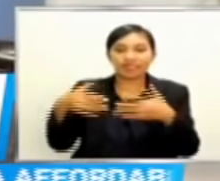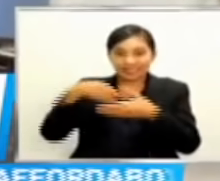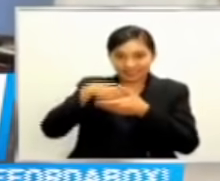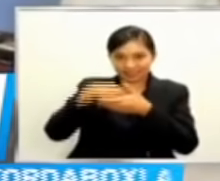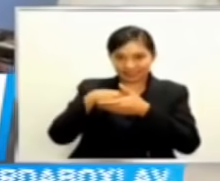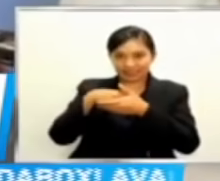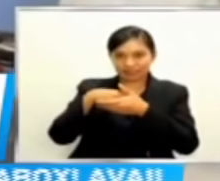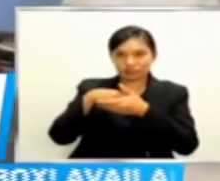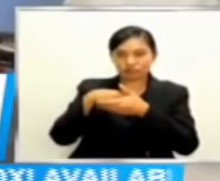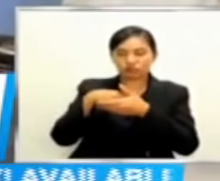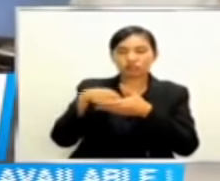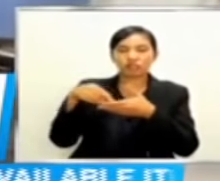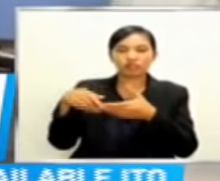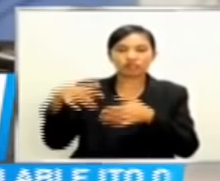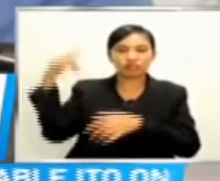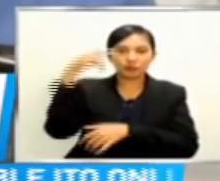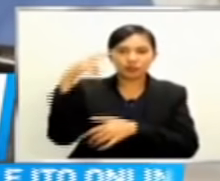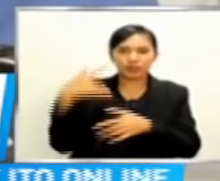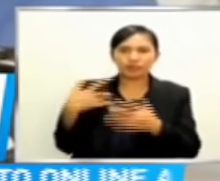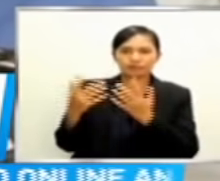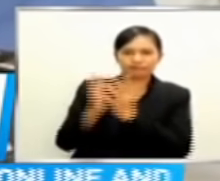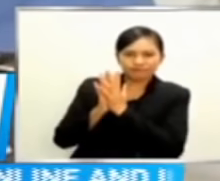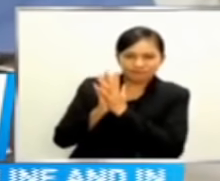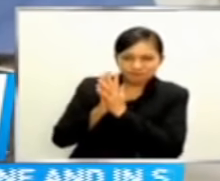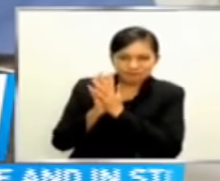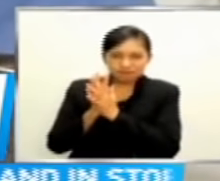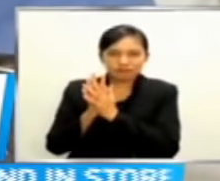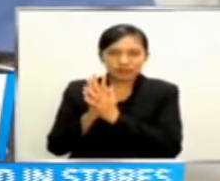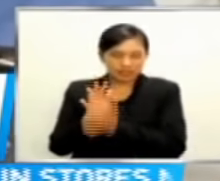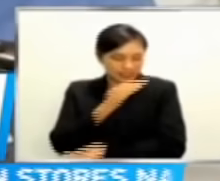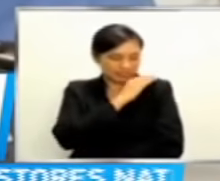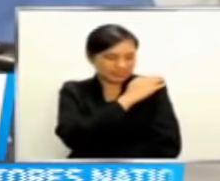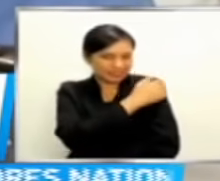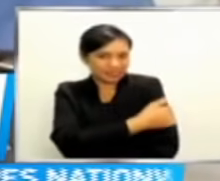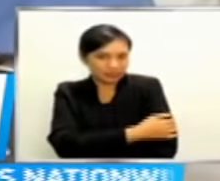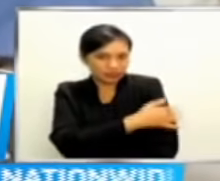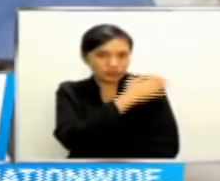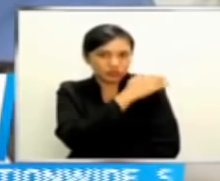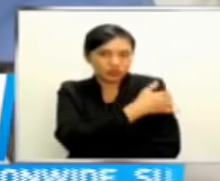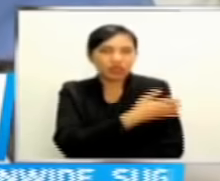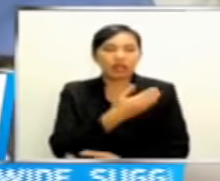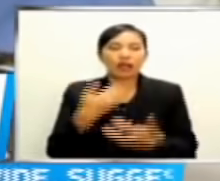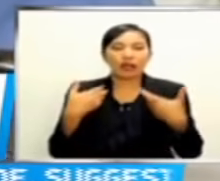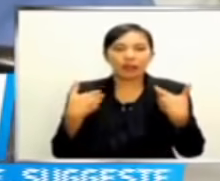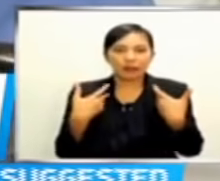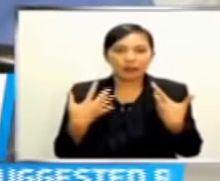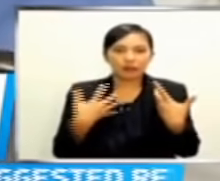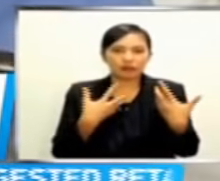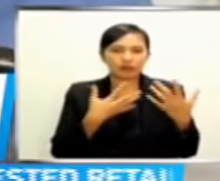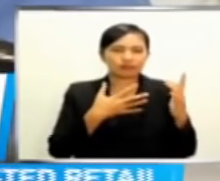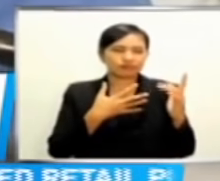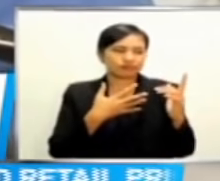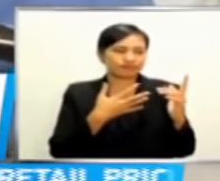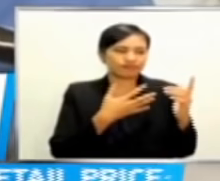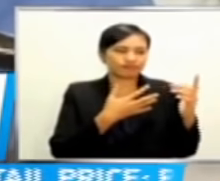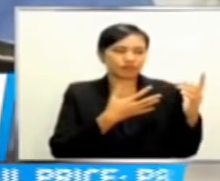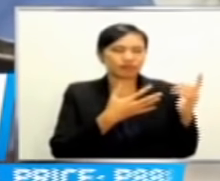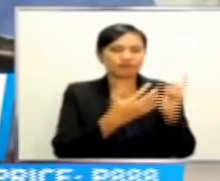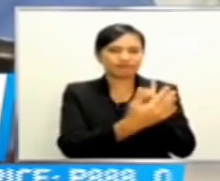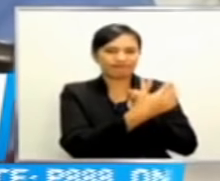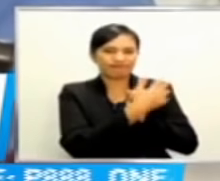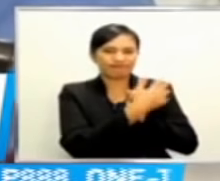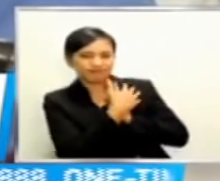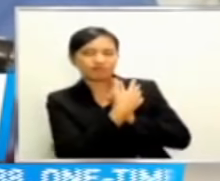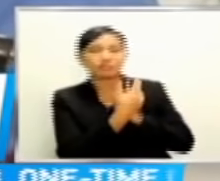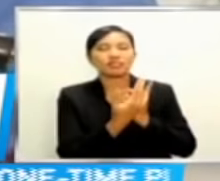medyo may nabugbog siya, ma'am. Okay. Malakas yung impact? Malakas yung impact talaga, ma'am, kasi dumilim lahat ng